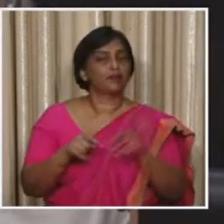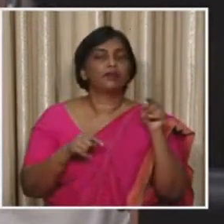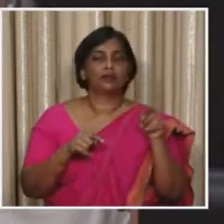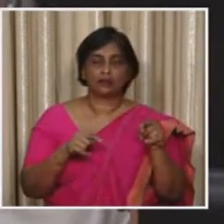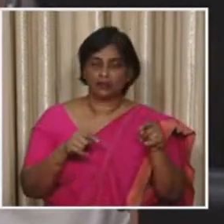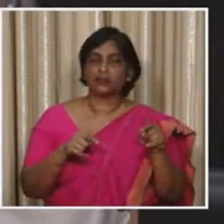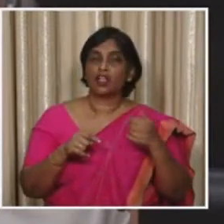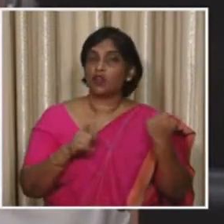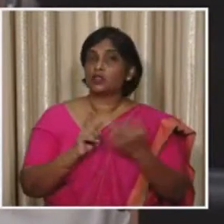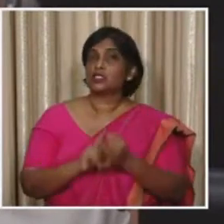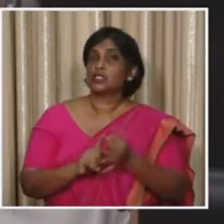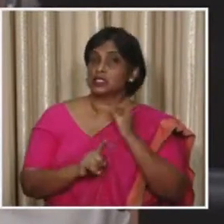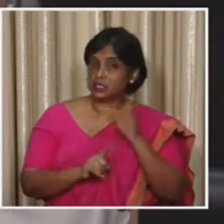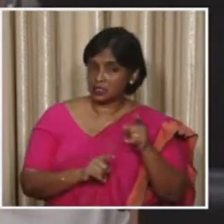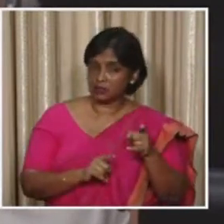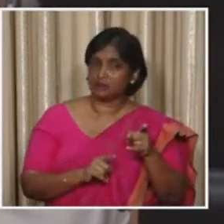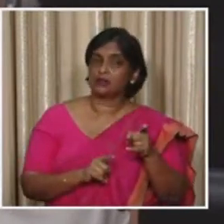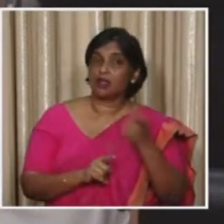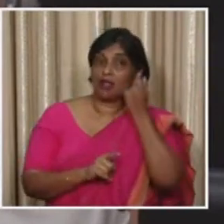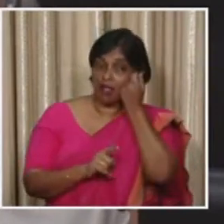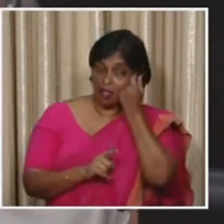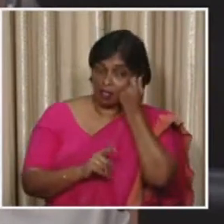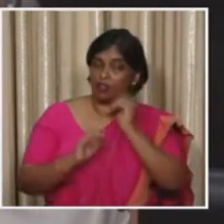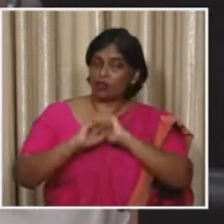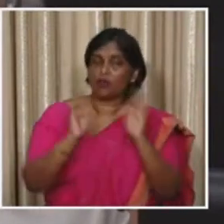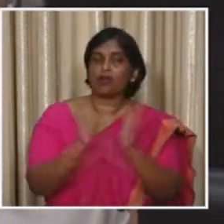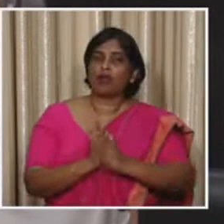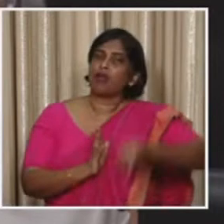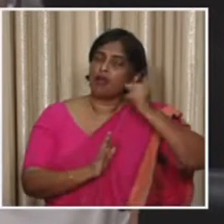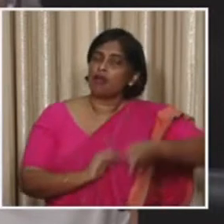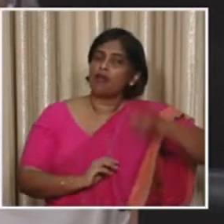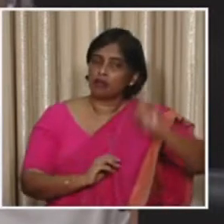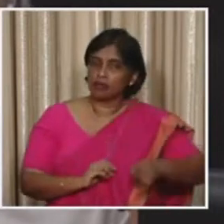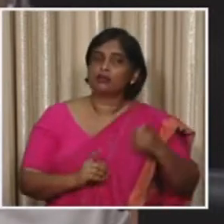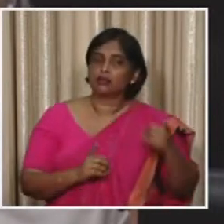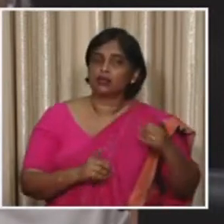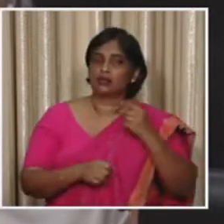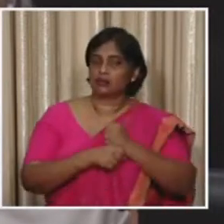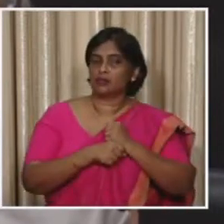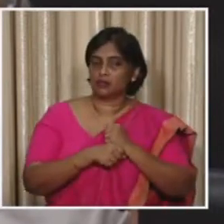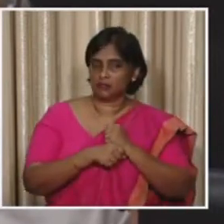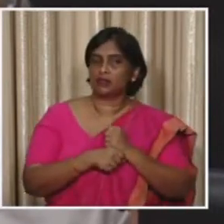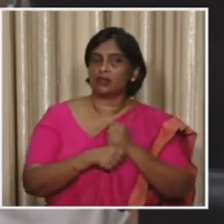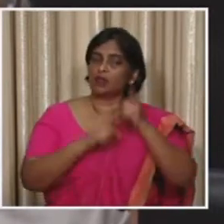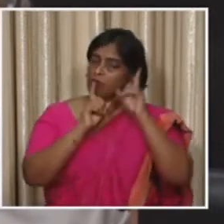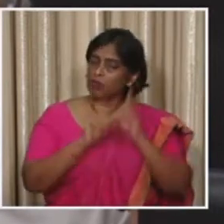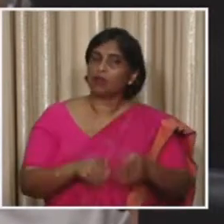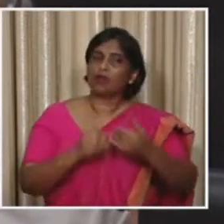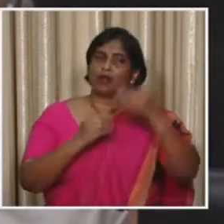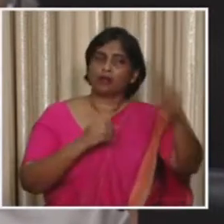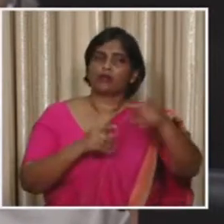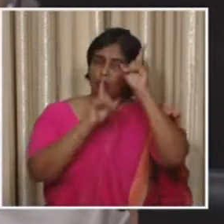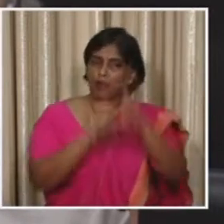ඒ අලුත් ජනාධිපතිතුමාගේ යෝජනා සියල්ලම අනුමත කරා ඒක තමයි ගුස්මාන්. ඉතින් තව මේ පැත්ත ඕනේ